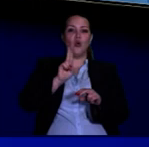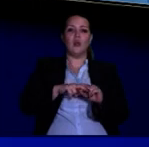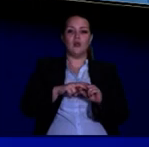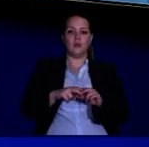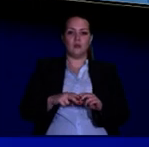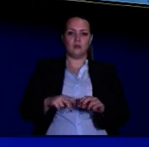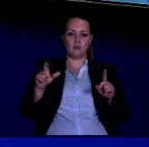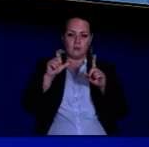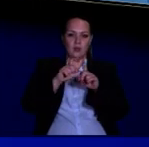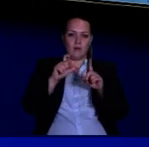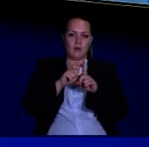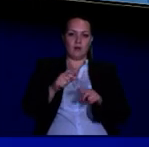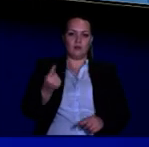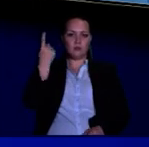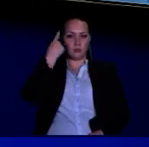данные выражения?